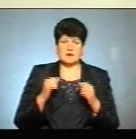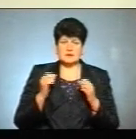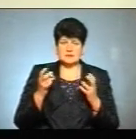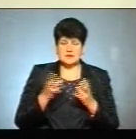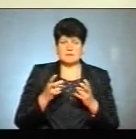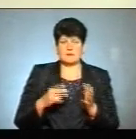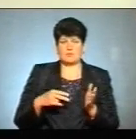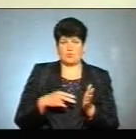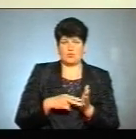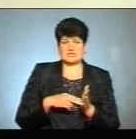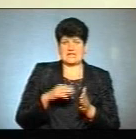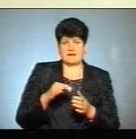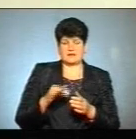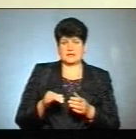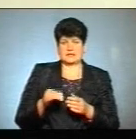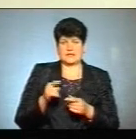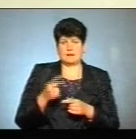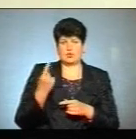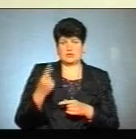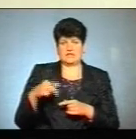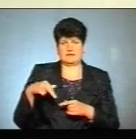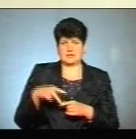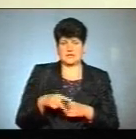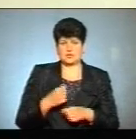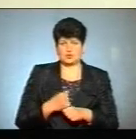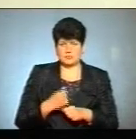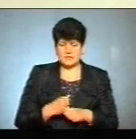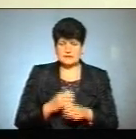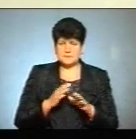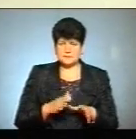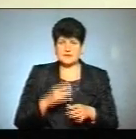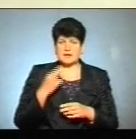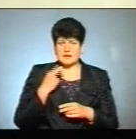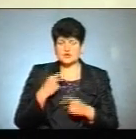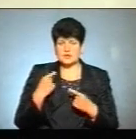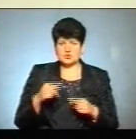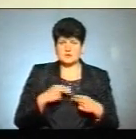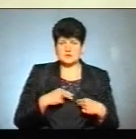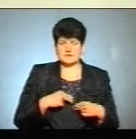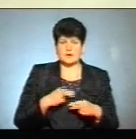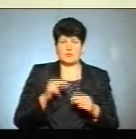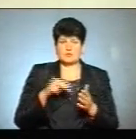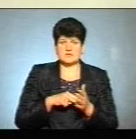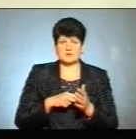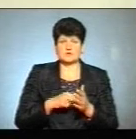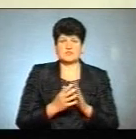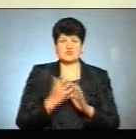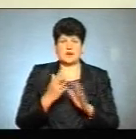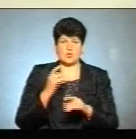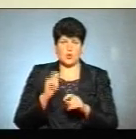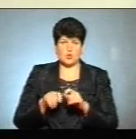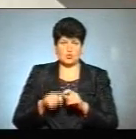треба поставити, ну, мабуть, один вхід тільки зробити, краще іншого працівника поставити, щоб він чергу контролював,